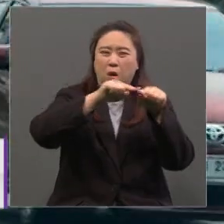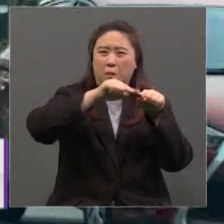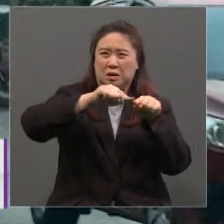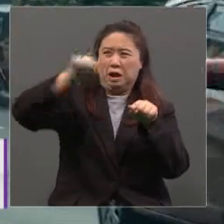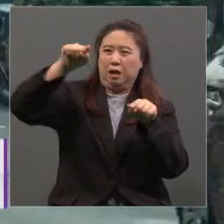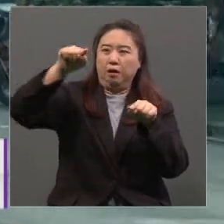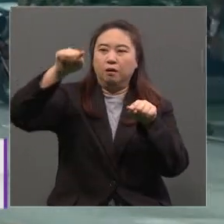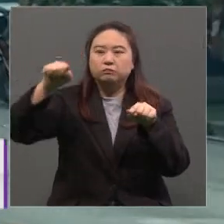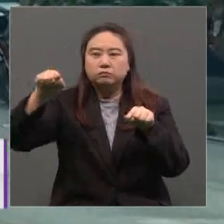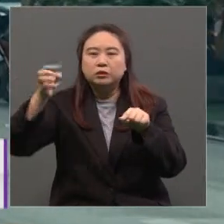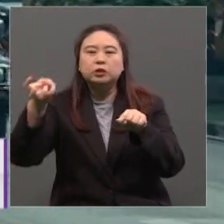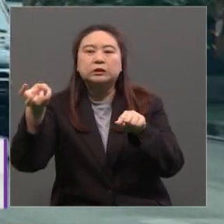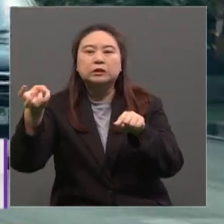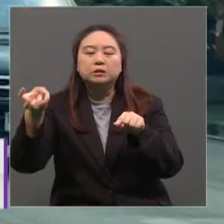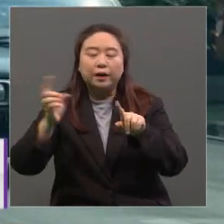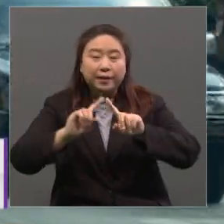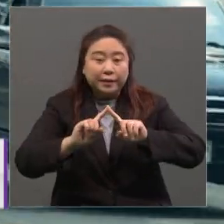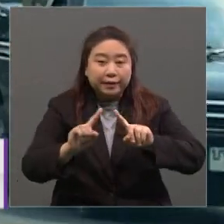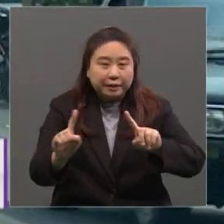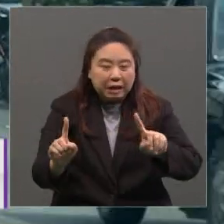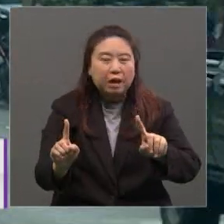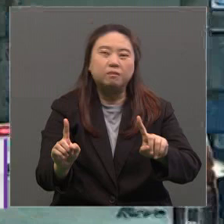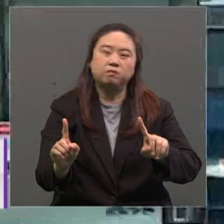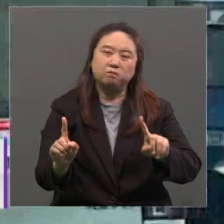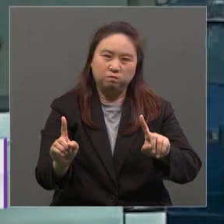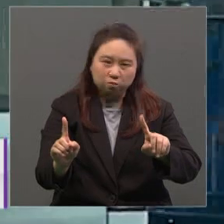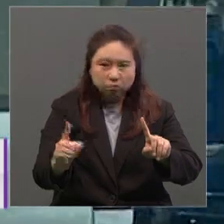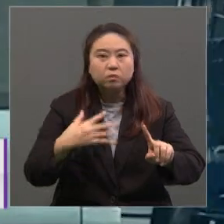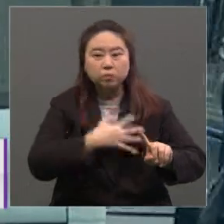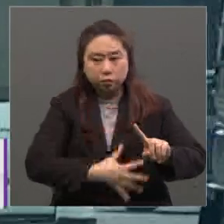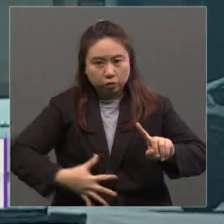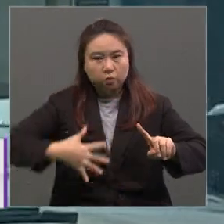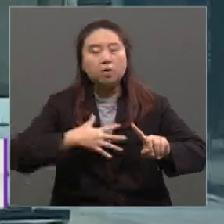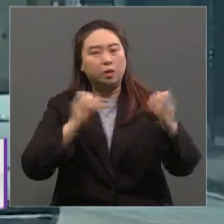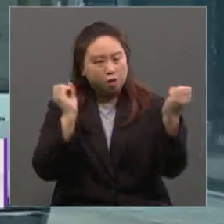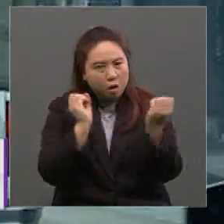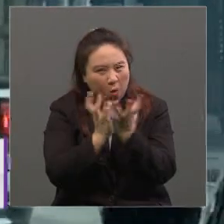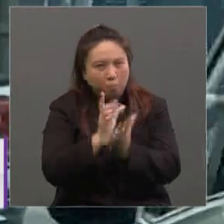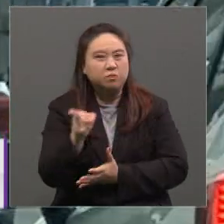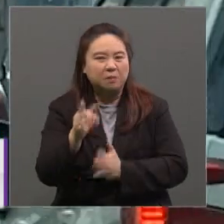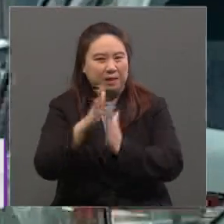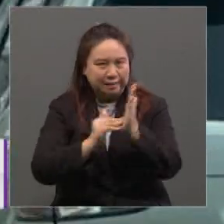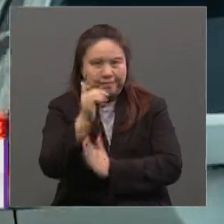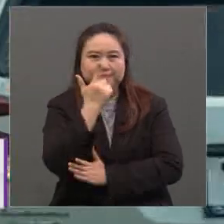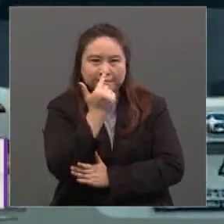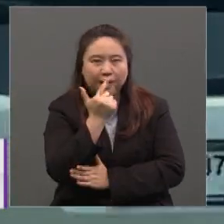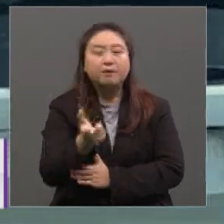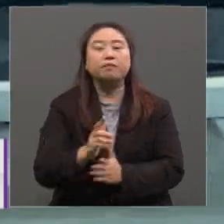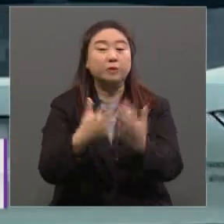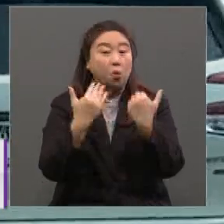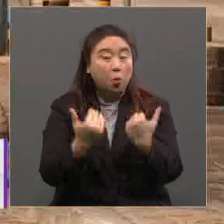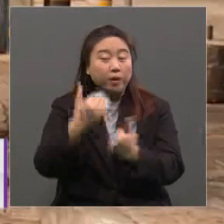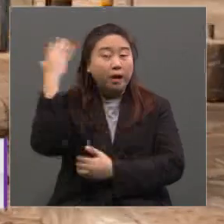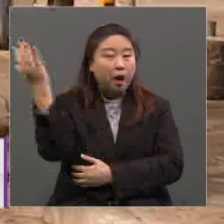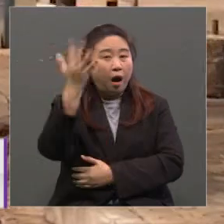กันของเมื่อวานนี้ลดลงแล้วฮะแต่ก็ยังอยู่ในระดับที่มีผลกระทบต่อสุขภาพอย่างเป็นสีแดงอยู่ดีวันนี้สภาพอากาศ